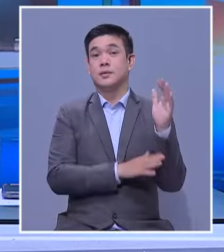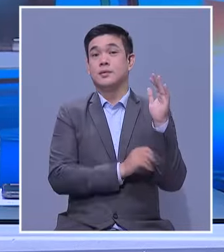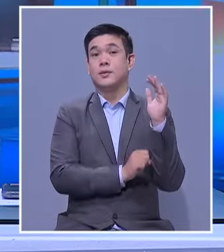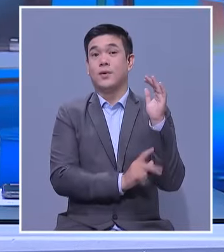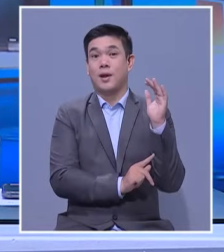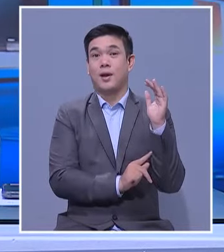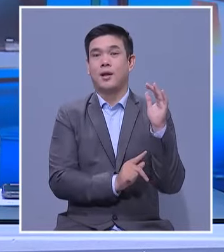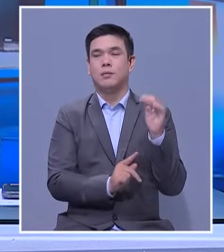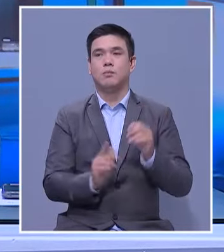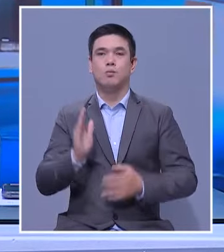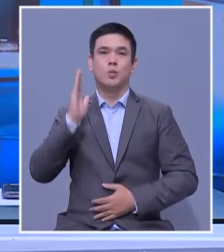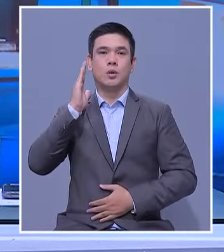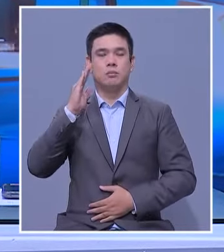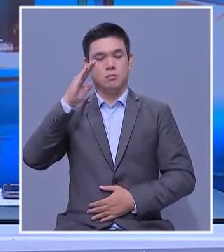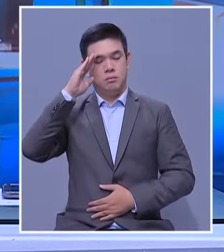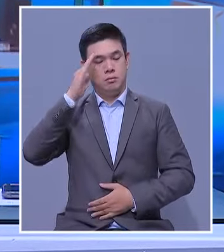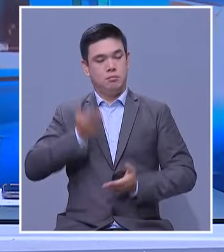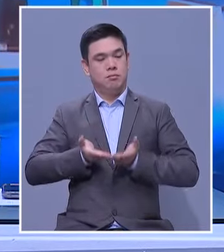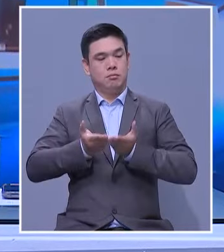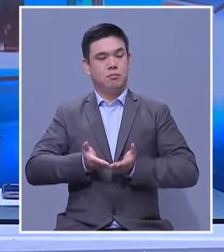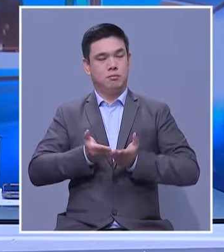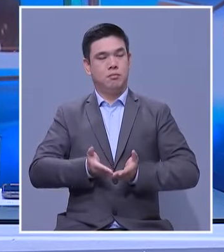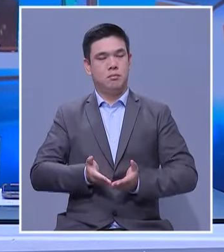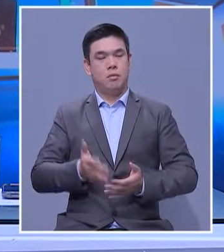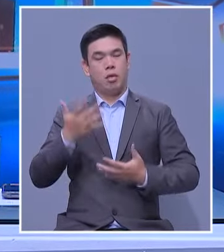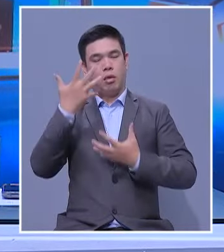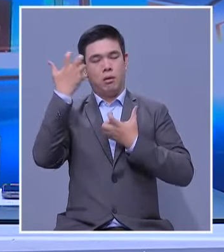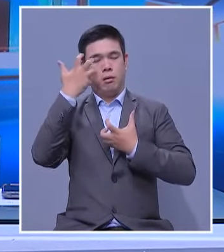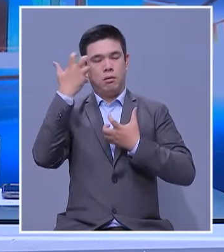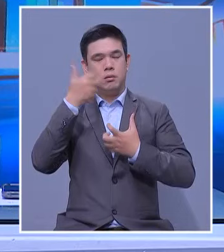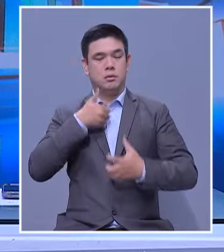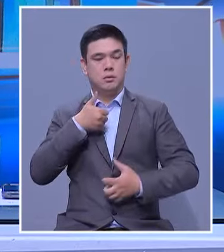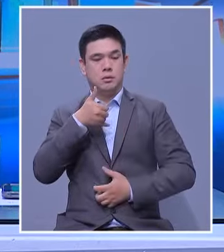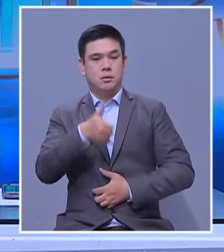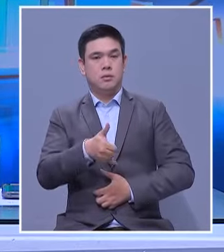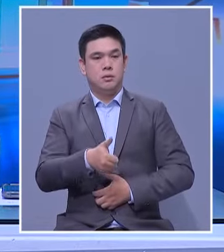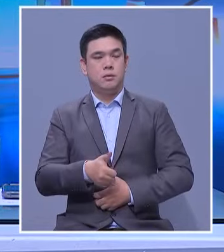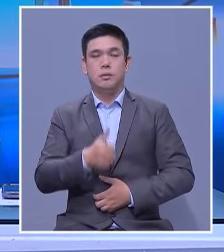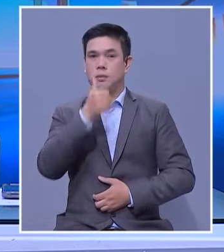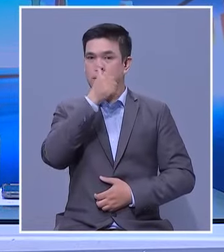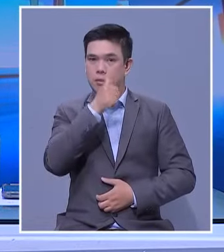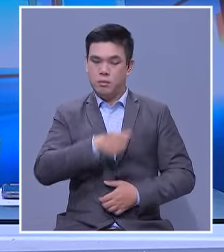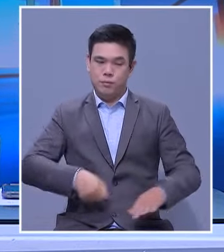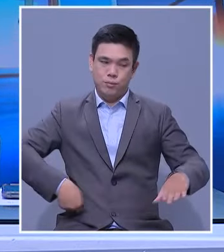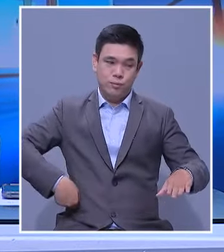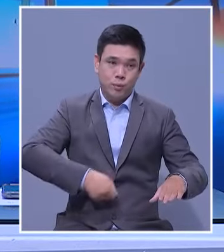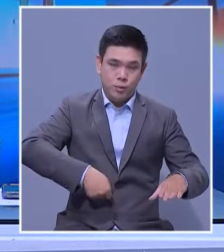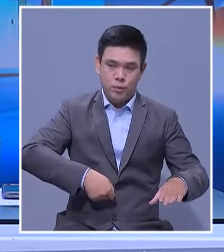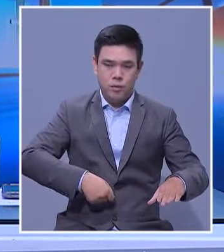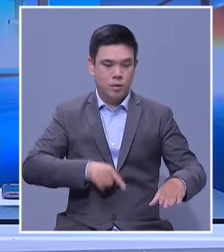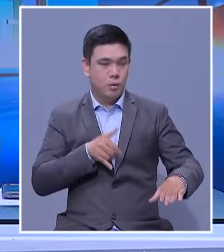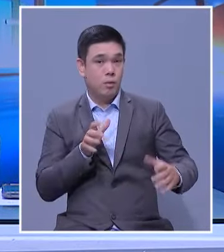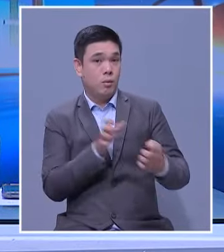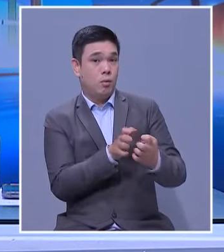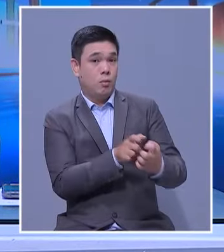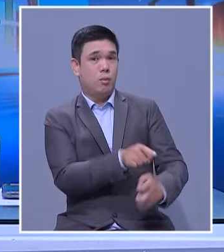ถ้ามีชายอ้างเป็นตำรวจน้ำอาการเมาหนักเลยนะครับขับรถมาจอดขวางกลางถนนหน้าโต๊ะสนุกเข้าไปป่วนโวยวาย